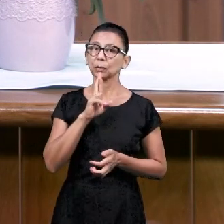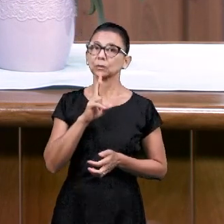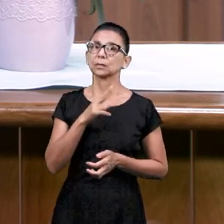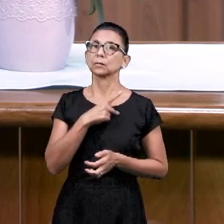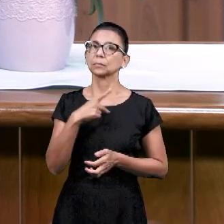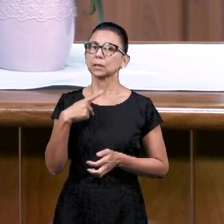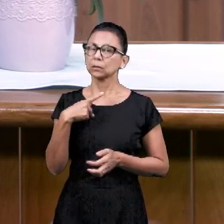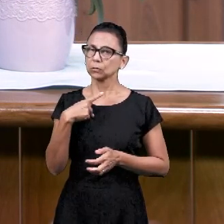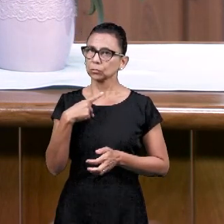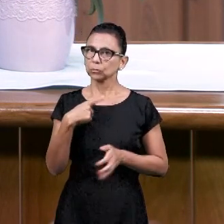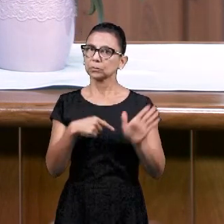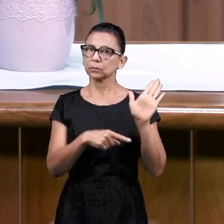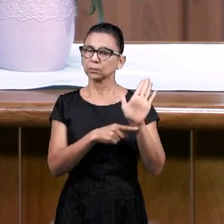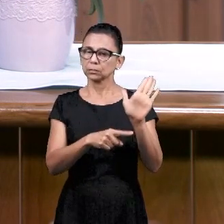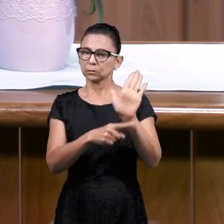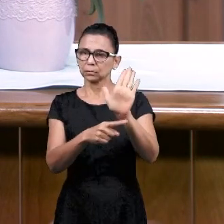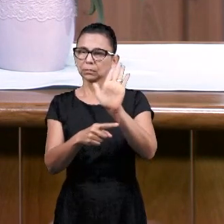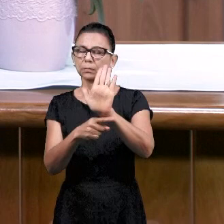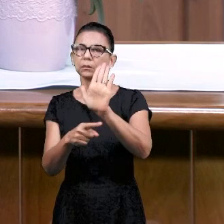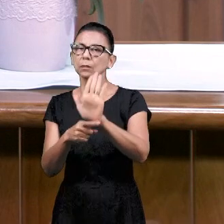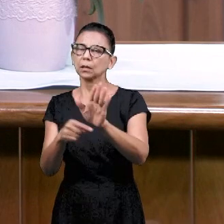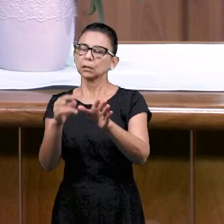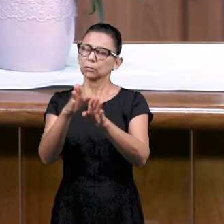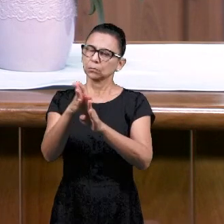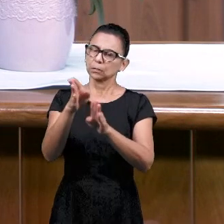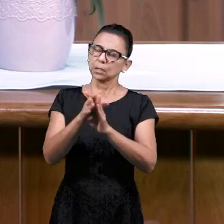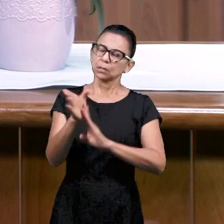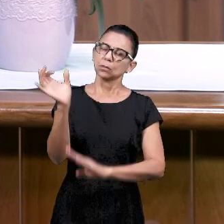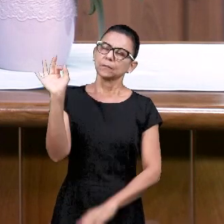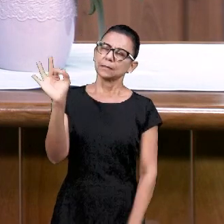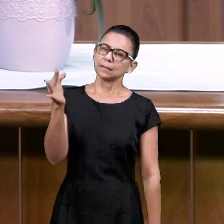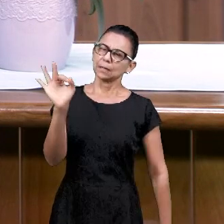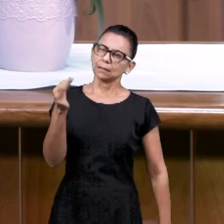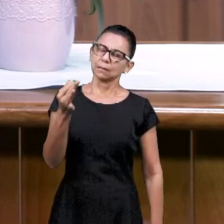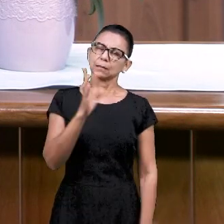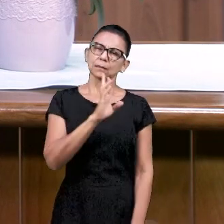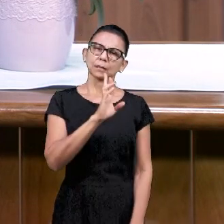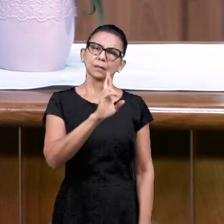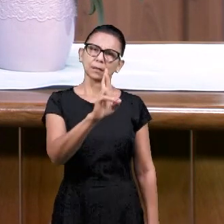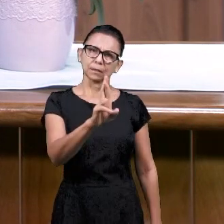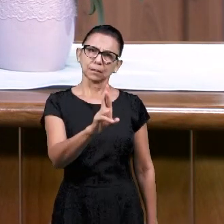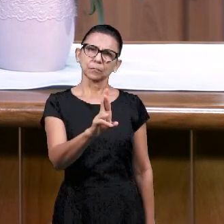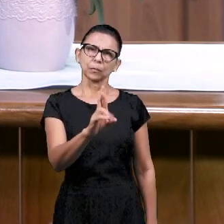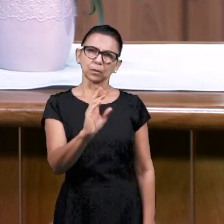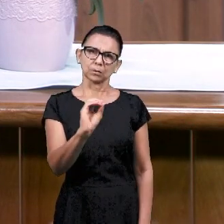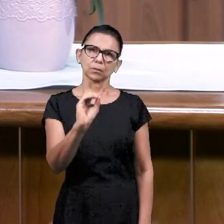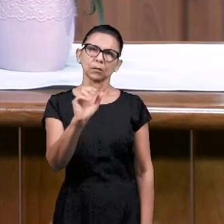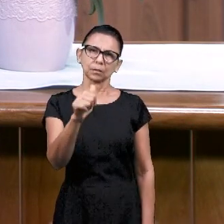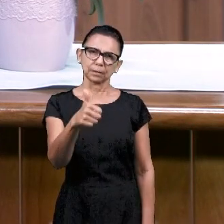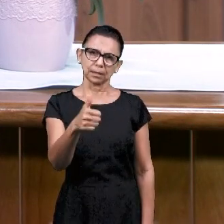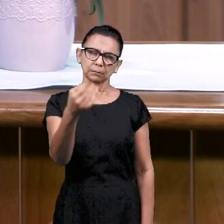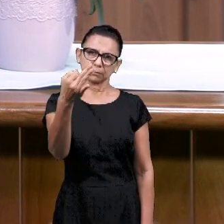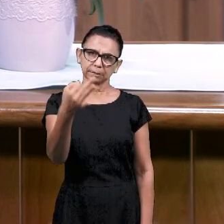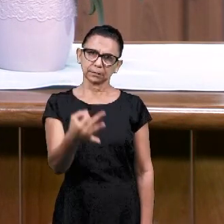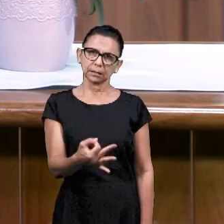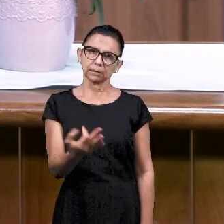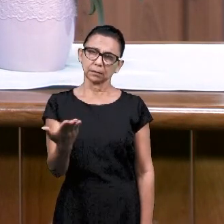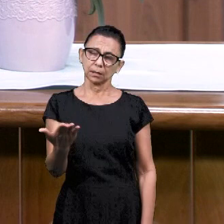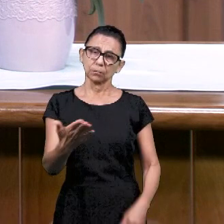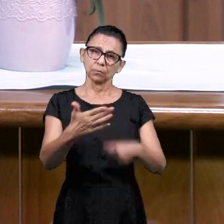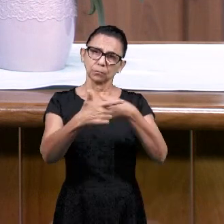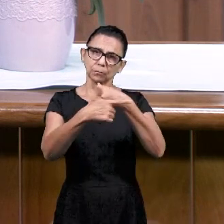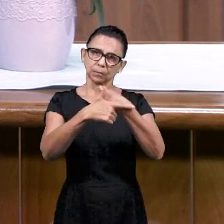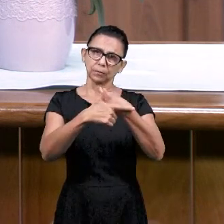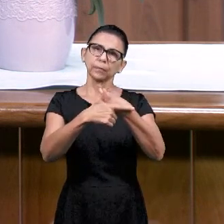pas exactement celle-là. Il a une ressource, la fermeté, dans le sens d'orienter les brebis dans le sens correct. Ça,